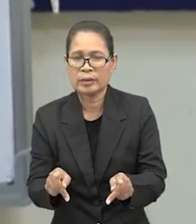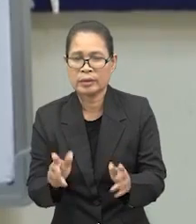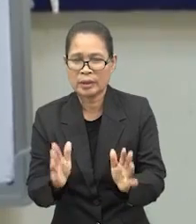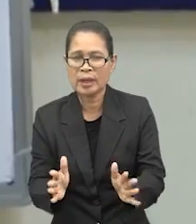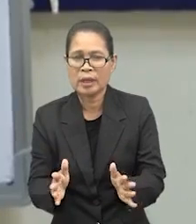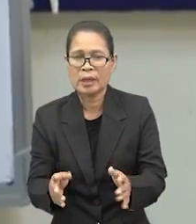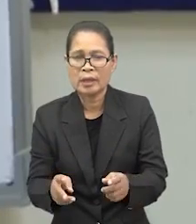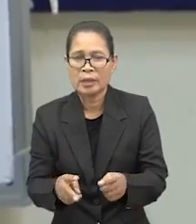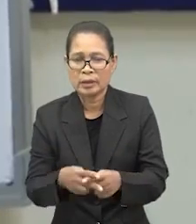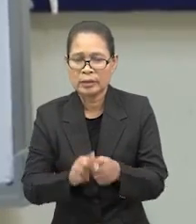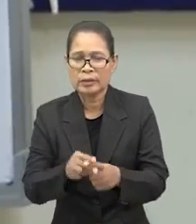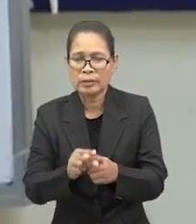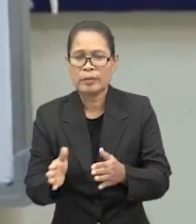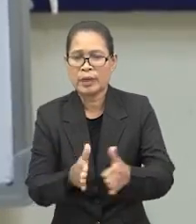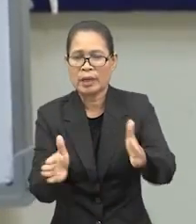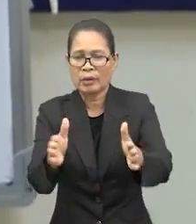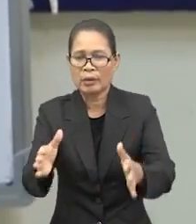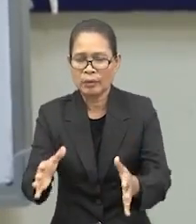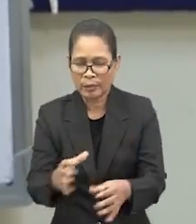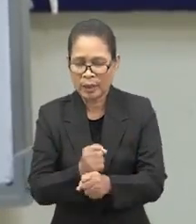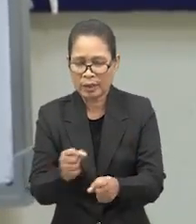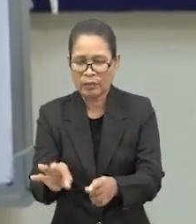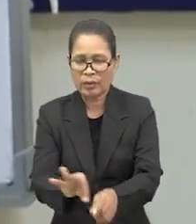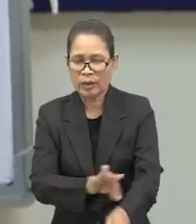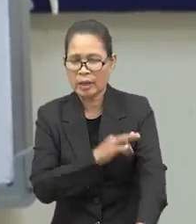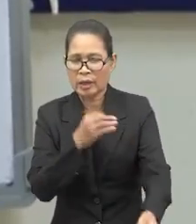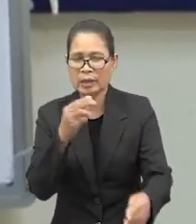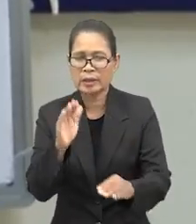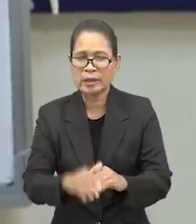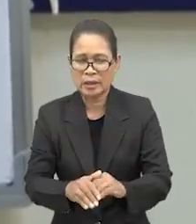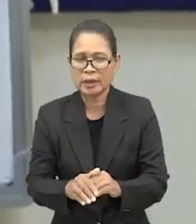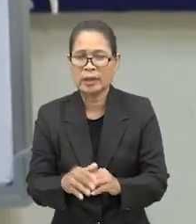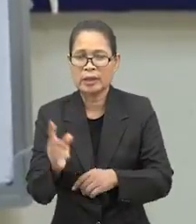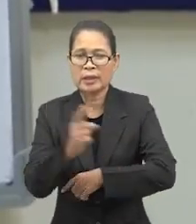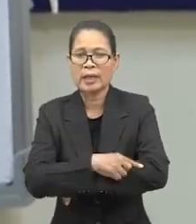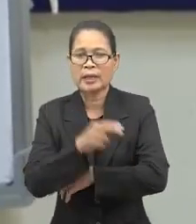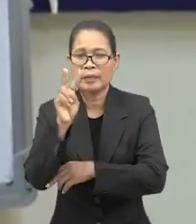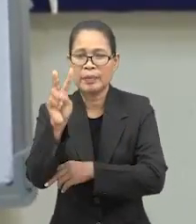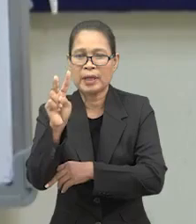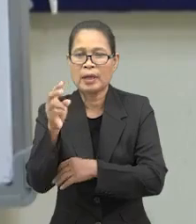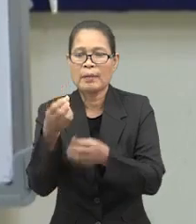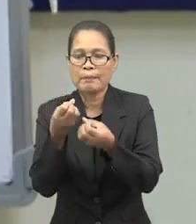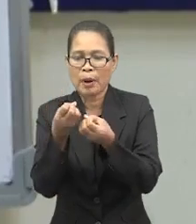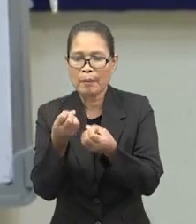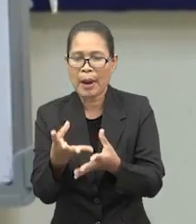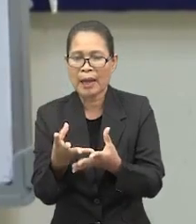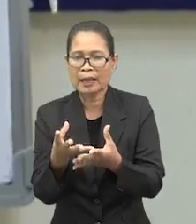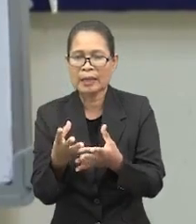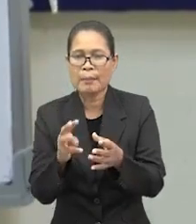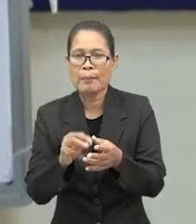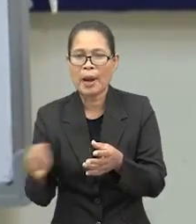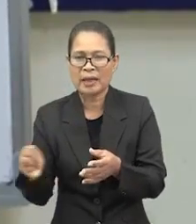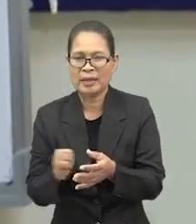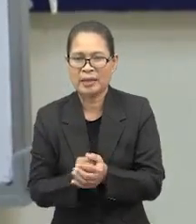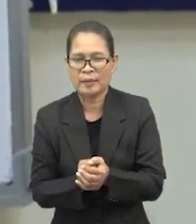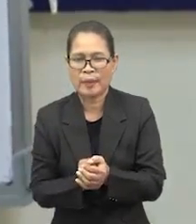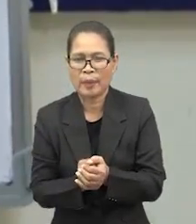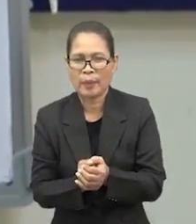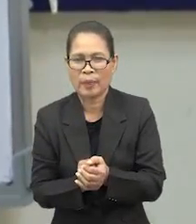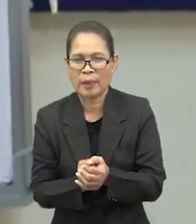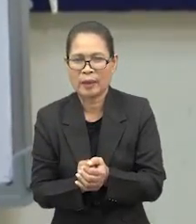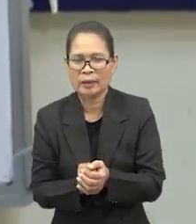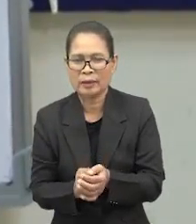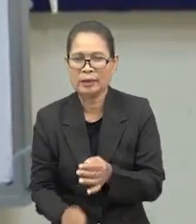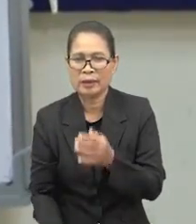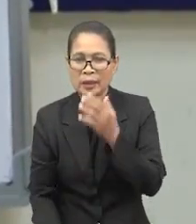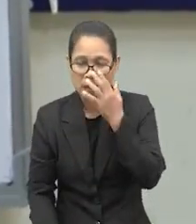chôn phlâu bàn vên chiêng thang ngay tì tì bọn màn mệt mấy bà nè khu cháu đúng chứng mau tì nè khu khơi ngay